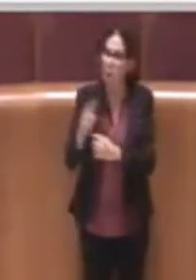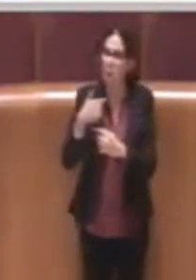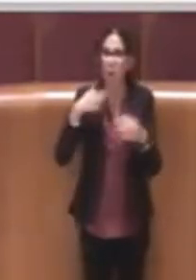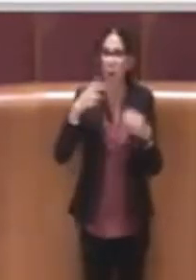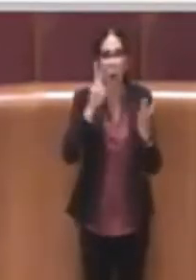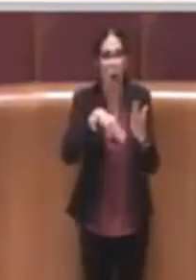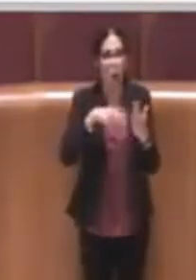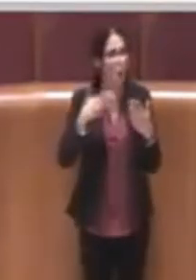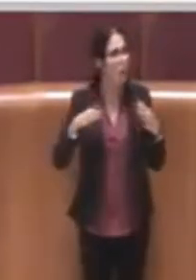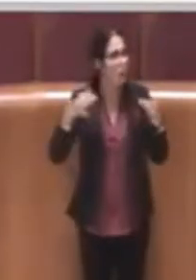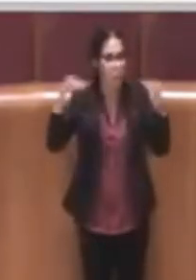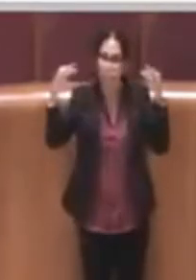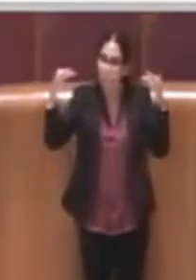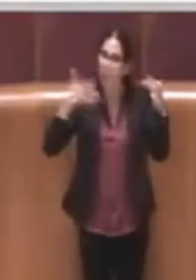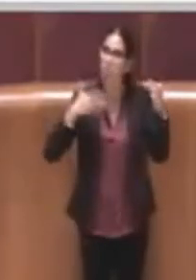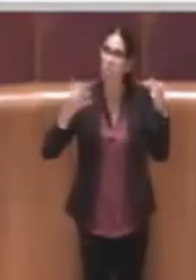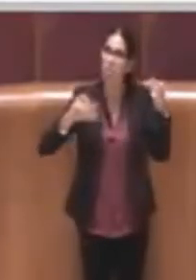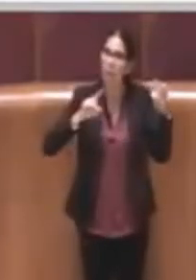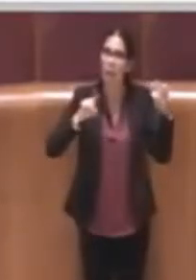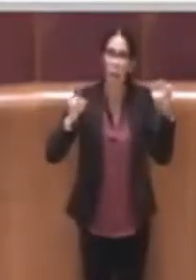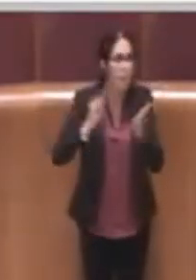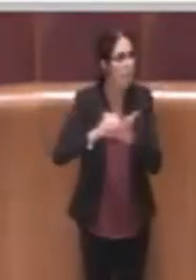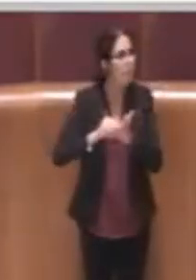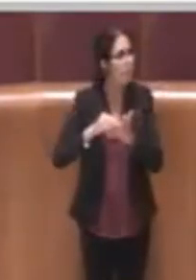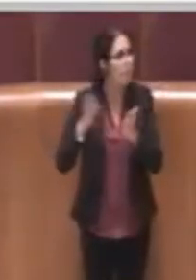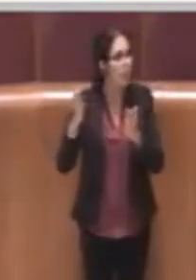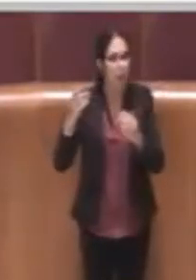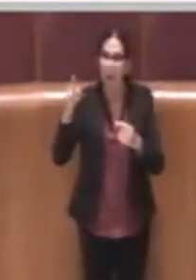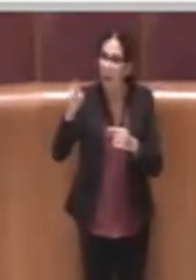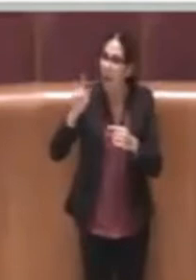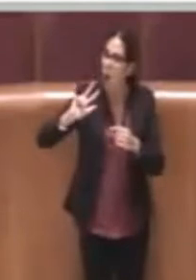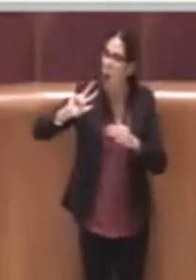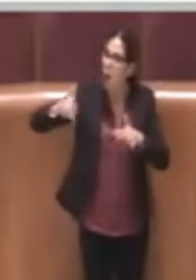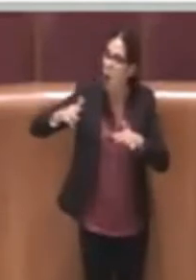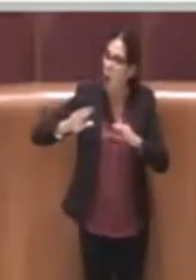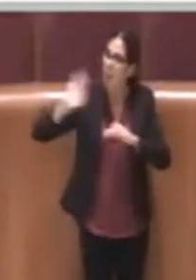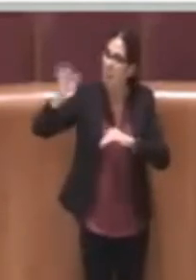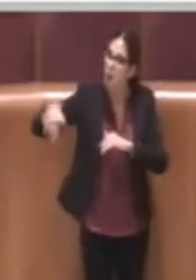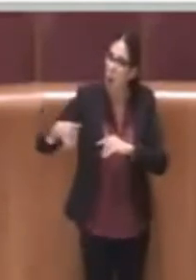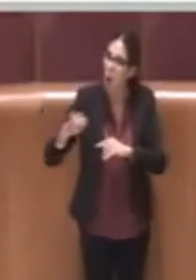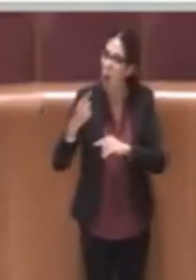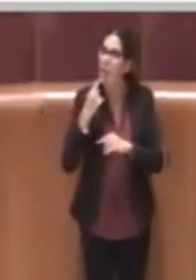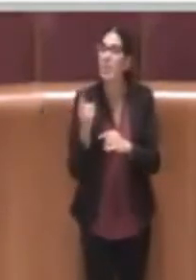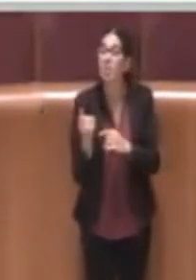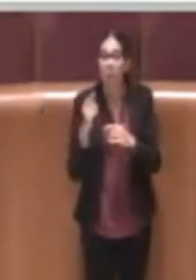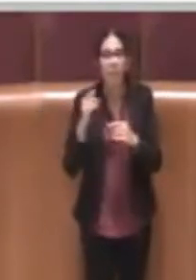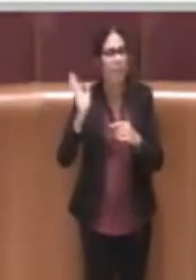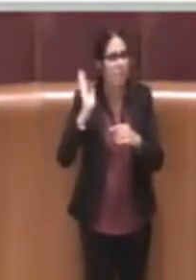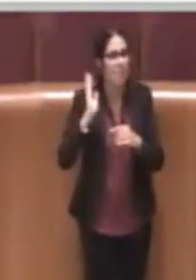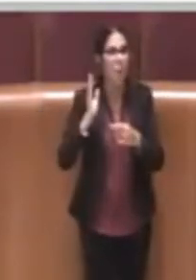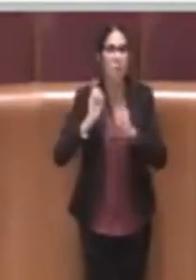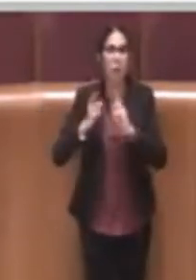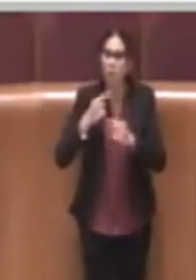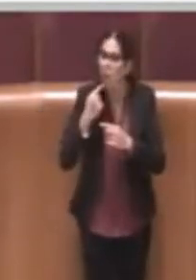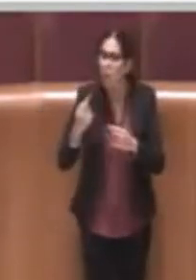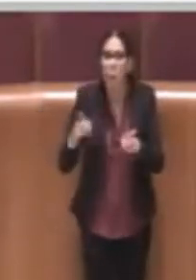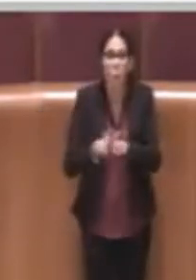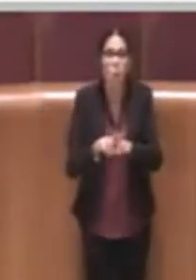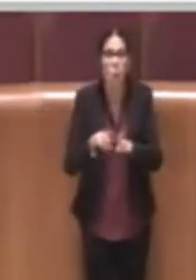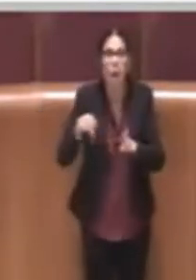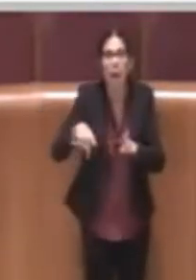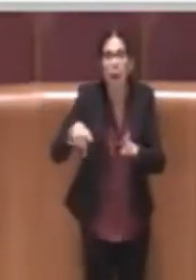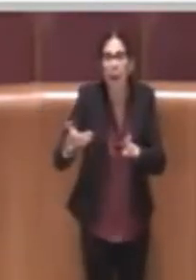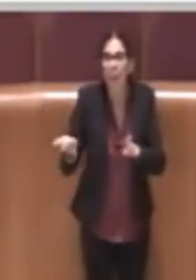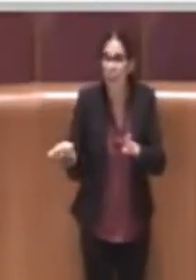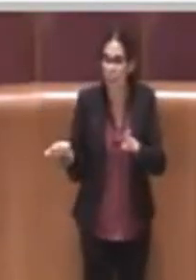letto, ci siete sempre voi, quelli dell'ottavo colle, che dicevate ai politici dell'epoca le stesse cose che